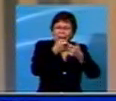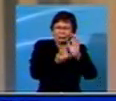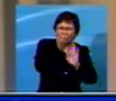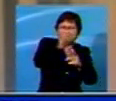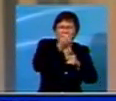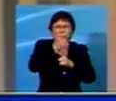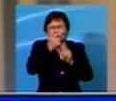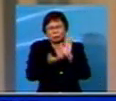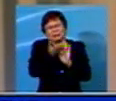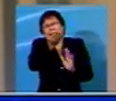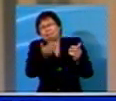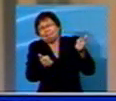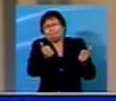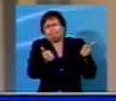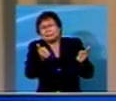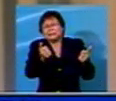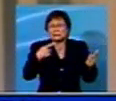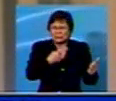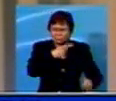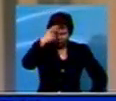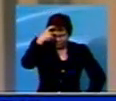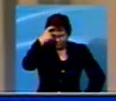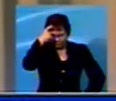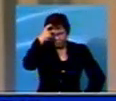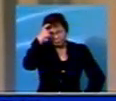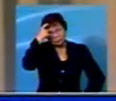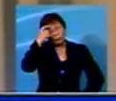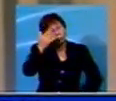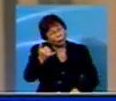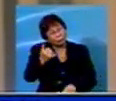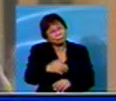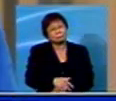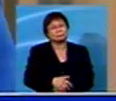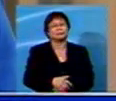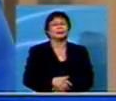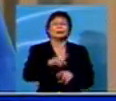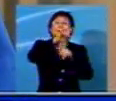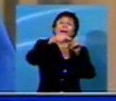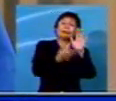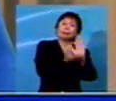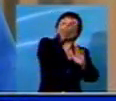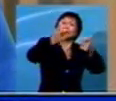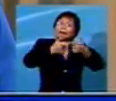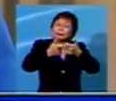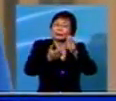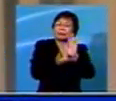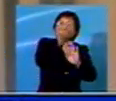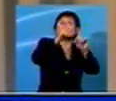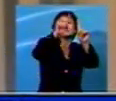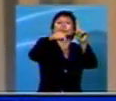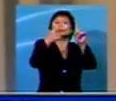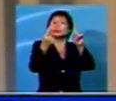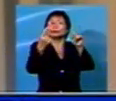ataupun tidak kita fikir sebab bila kita naikkan tarif elektrik pada 1